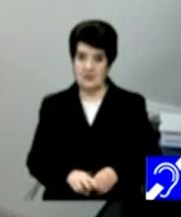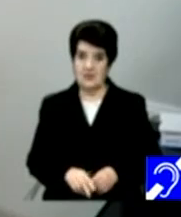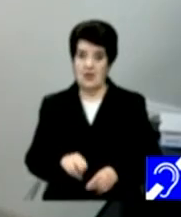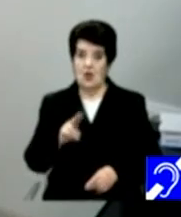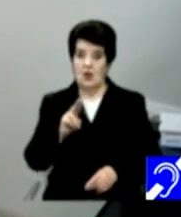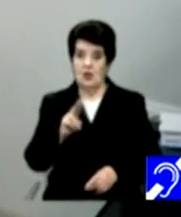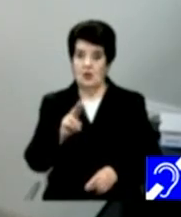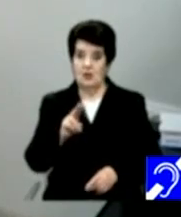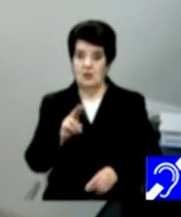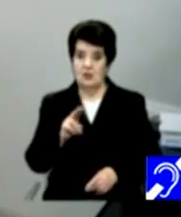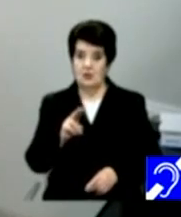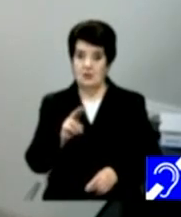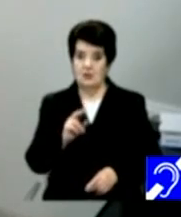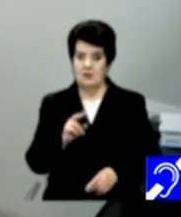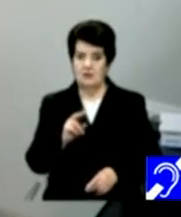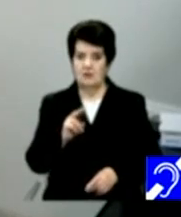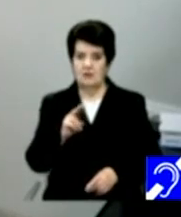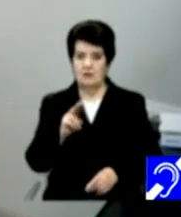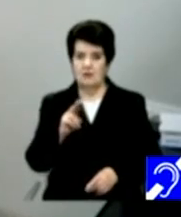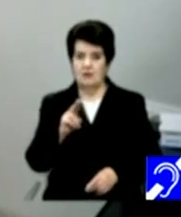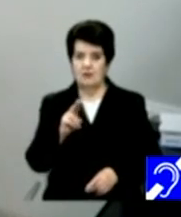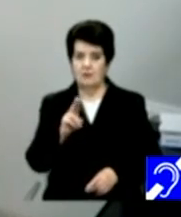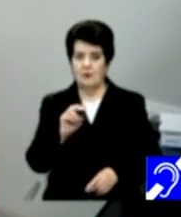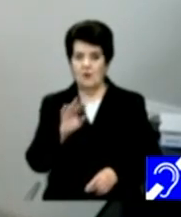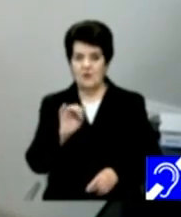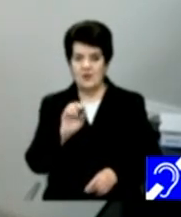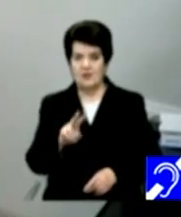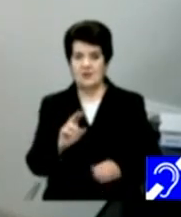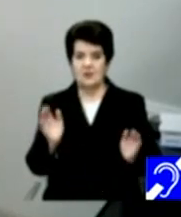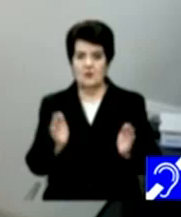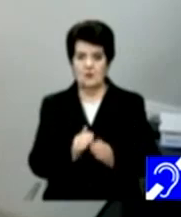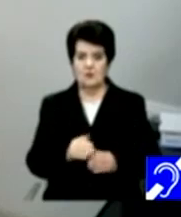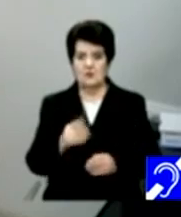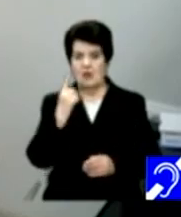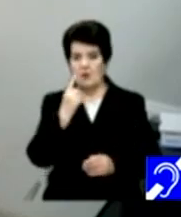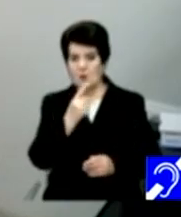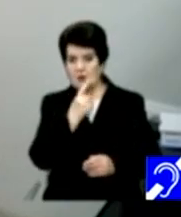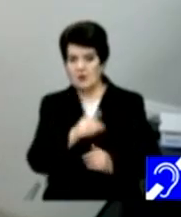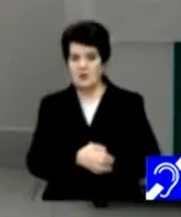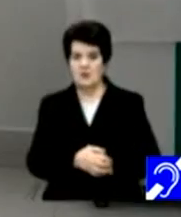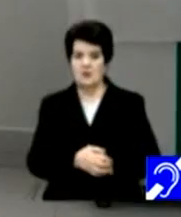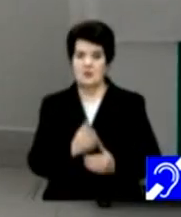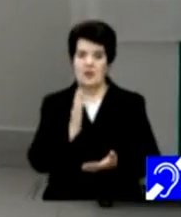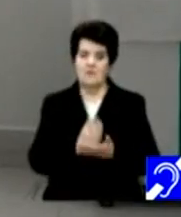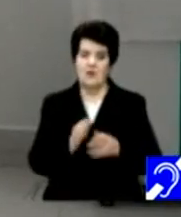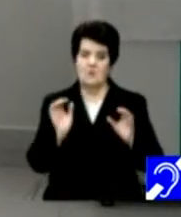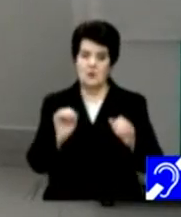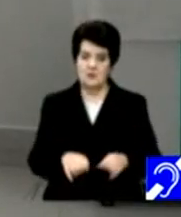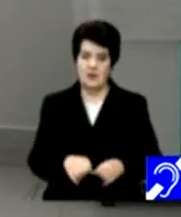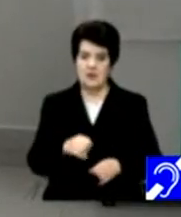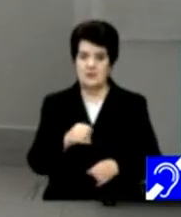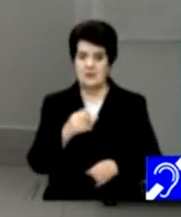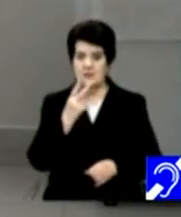ca endoscopiști, ca ultrasonografiști, ca oculiști. Avem posibilitate să le dăm